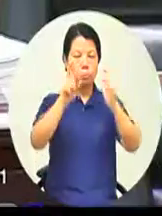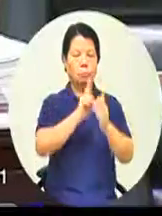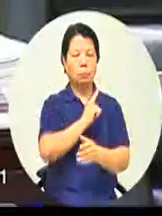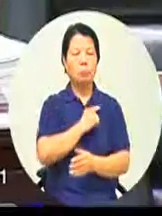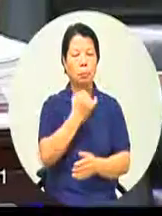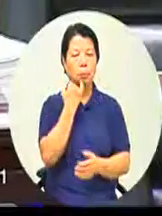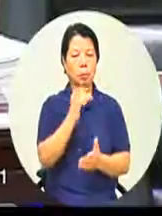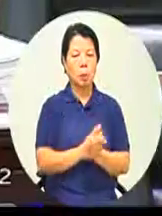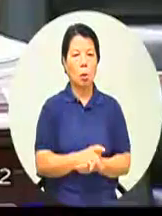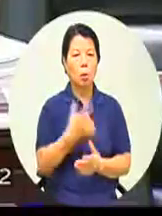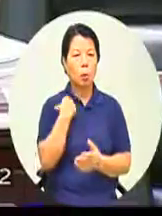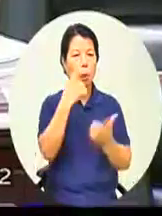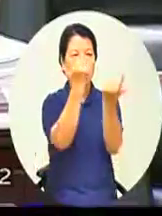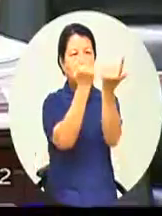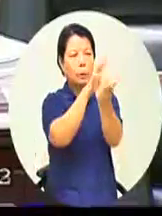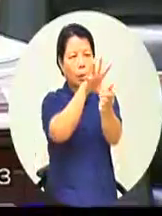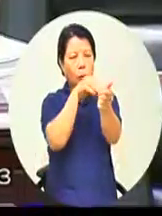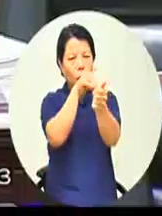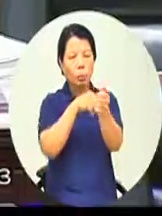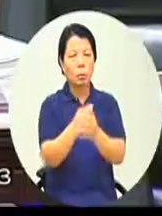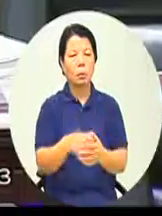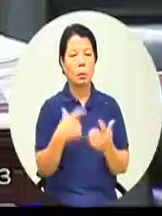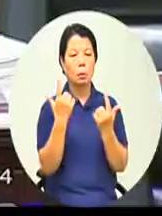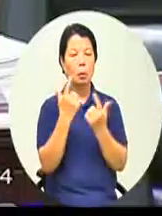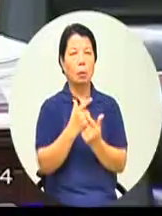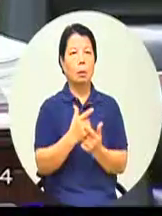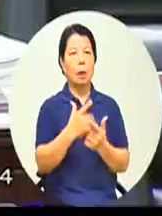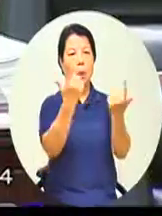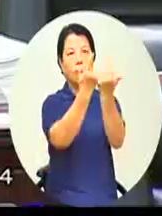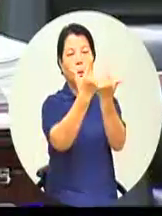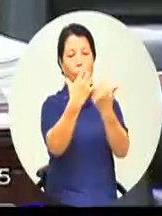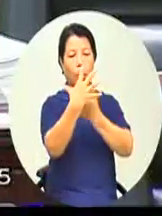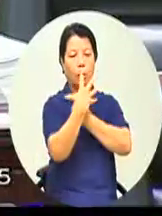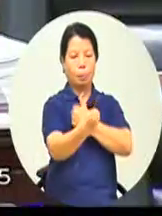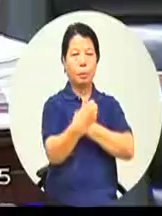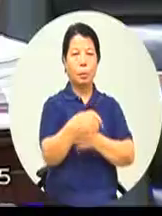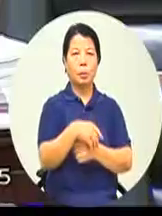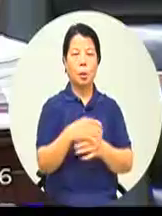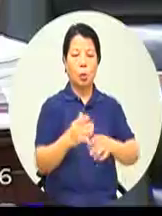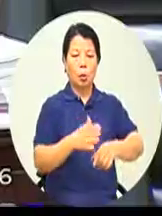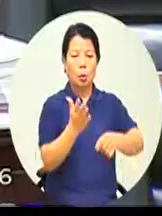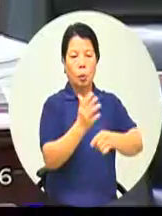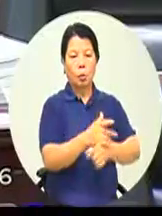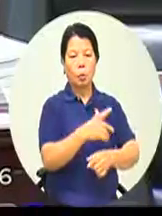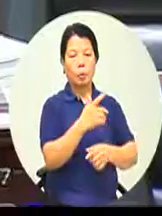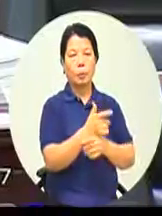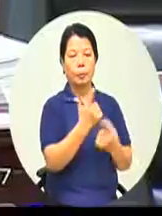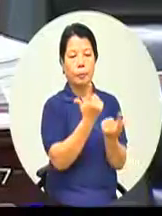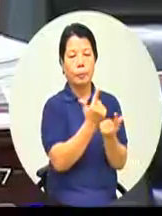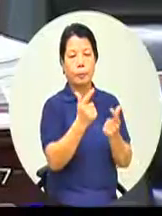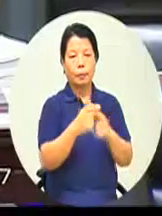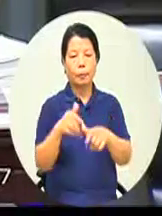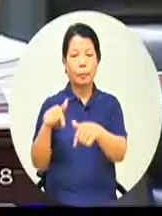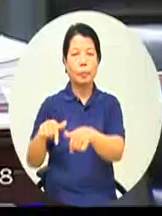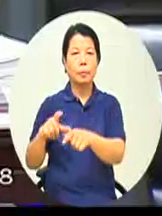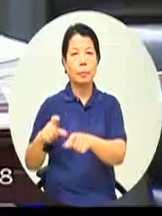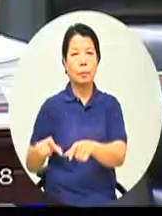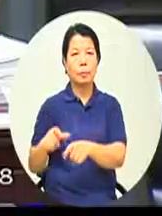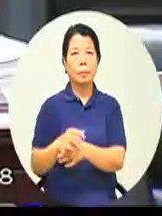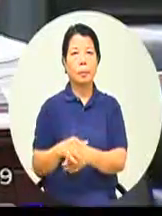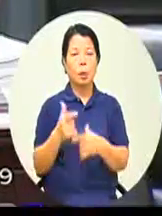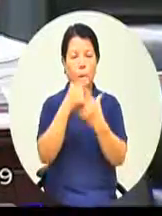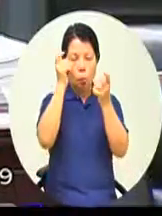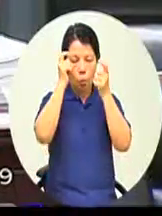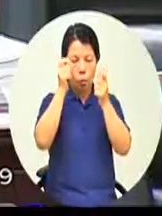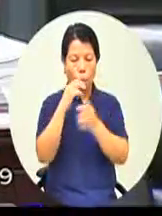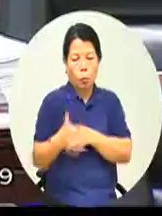台北，莫怪大家拢台北看高雄。咱个坐南朝北，你着高归南部来看。所以我在咧急就是安